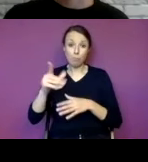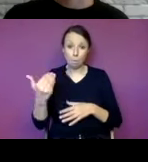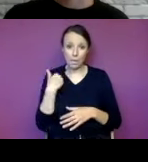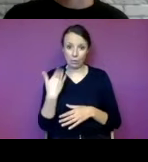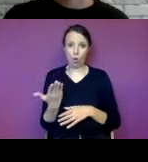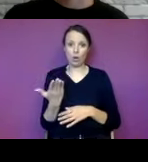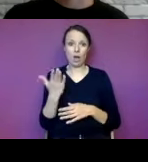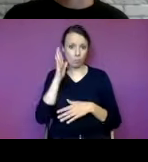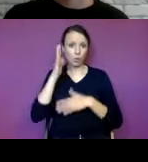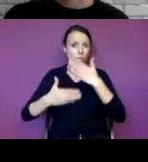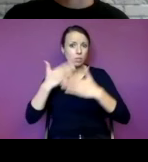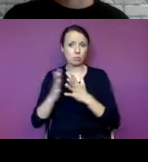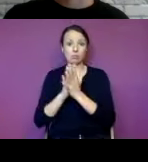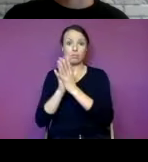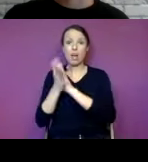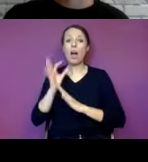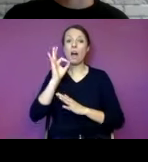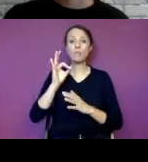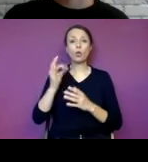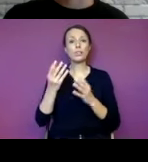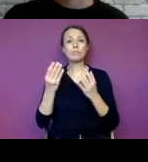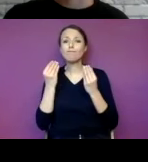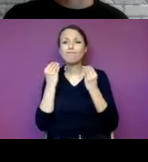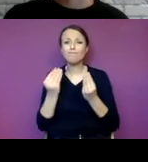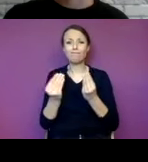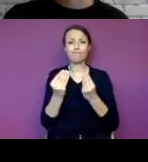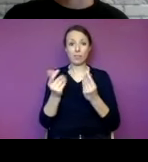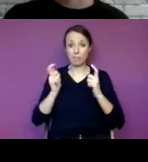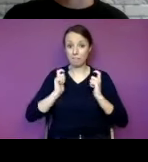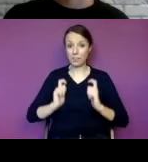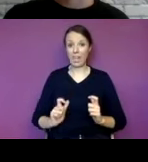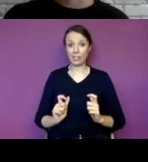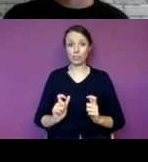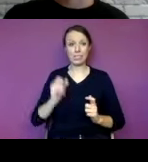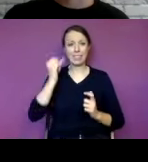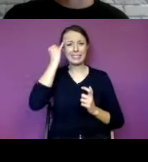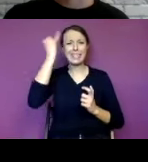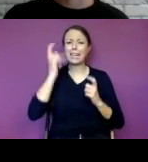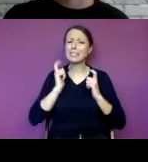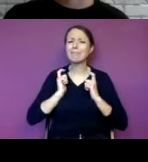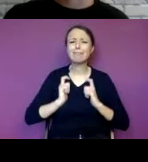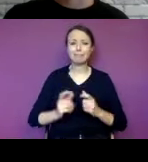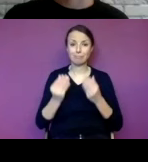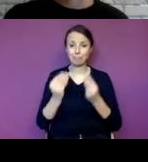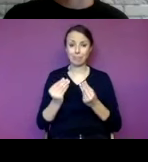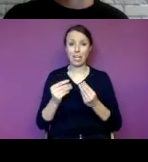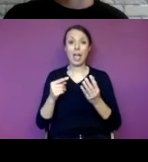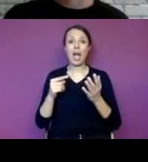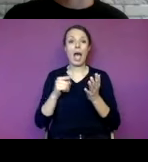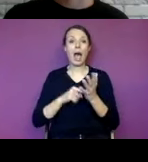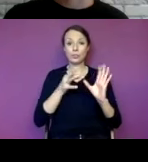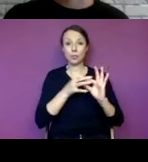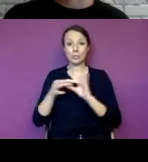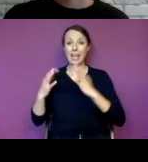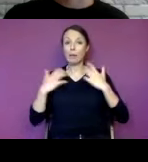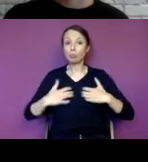idylla, co ciekawe, tej wsi, na wsi, często opiera się nie na tych walorach przyrodniczych, tylko